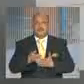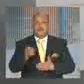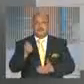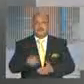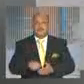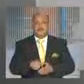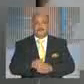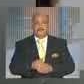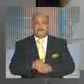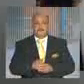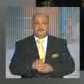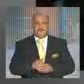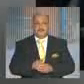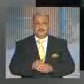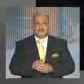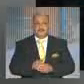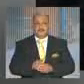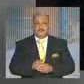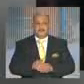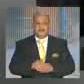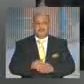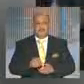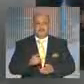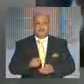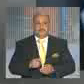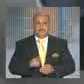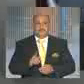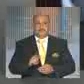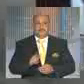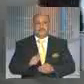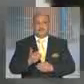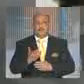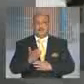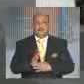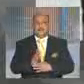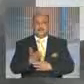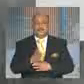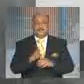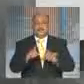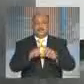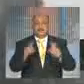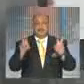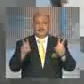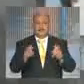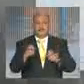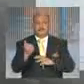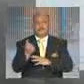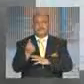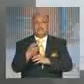بصفاقس. أول حاجة صار اجتماع عاجل نعقد يوم الجمعة الفارط،